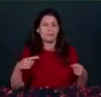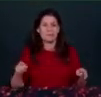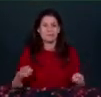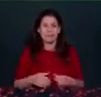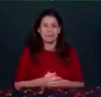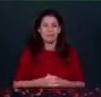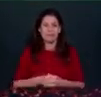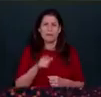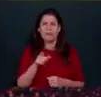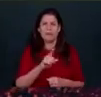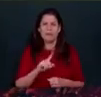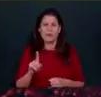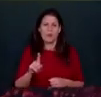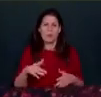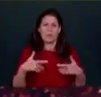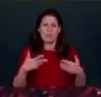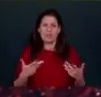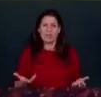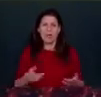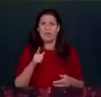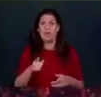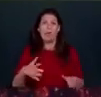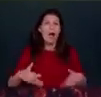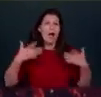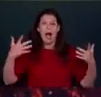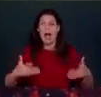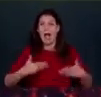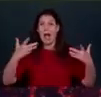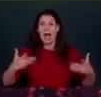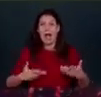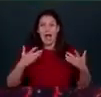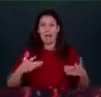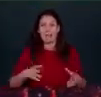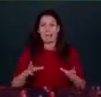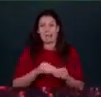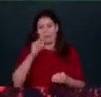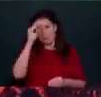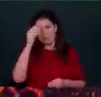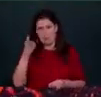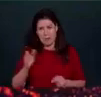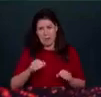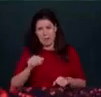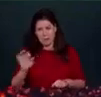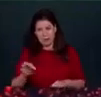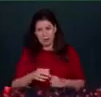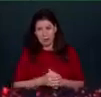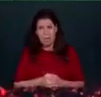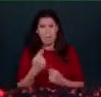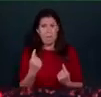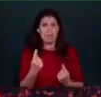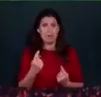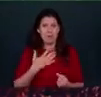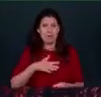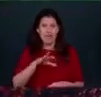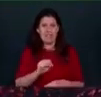פולי לא מתרגש סתם. הוא מסתובב סביב הגלשן, הוא סביב נירו הבעלים שלו, כי הוא בעצמו מתכוון לתפוס גלים. זה